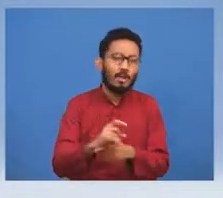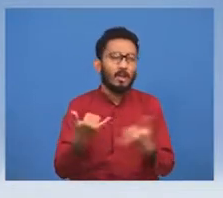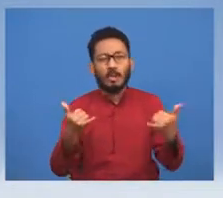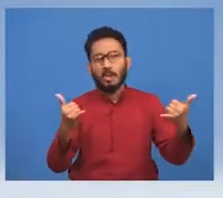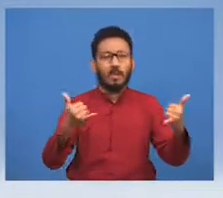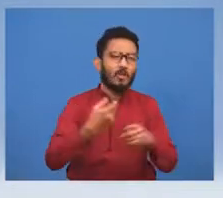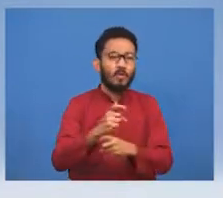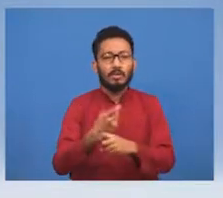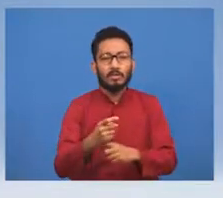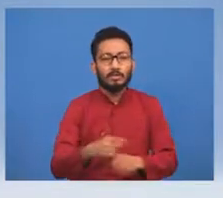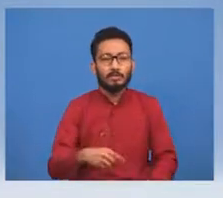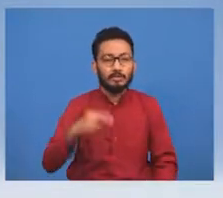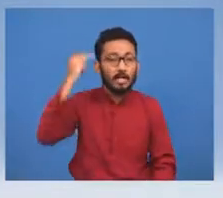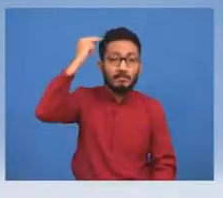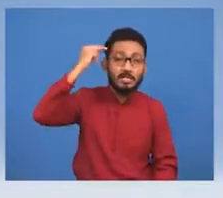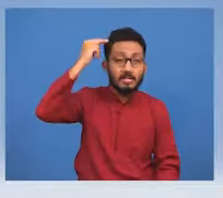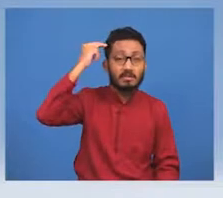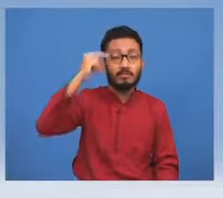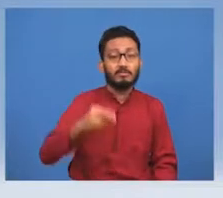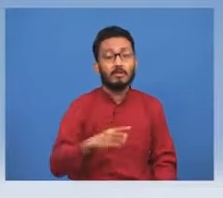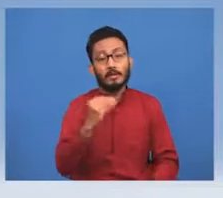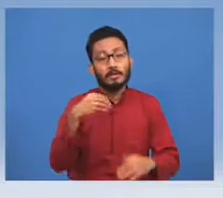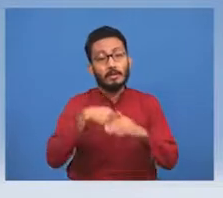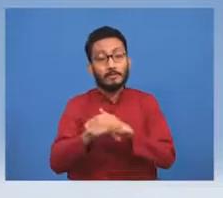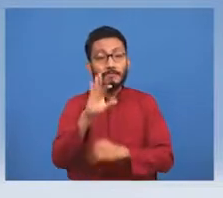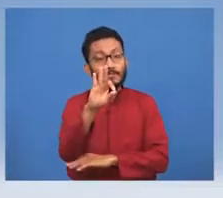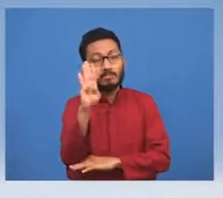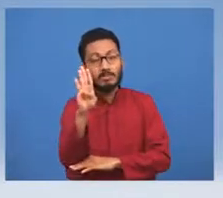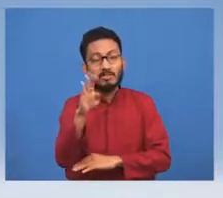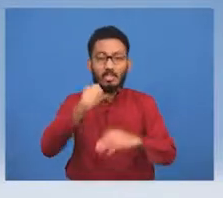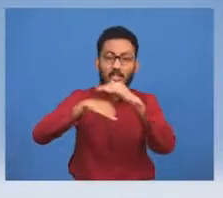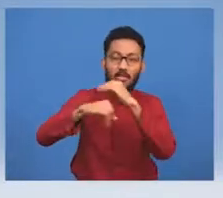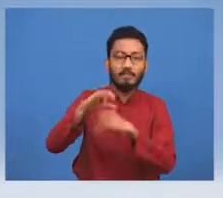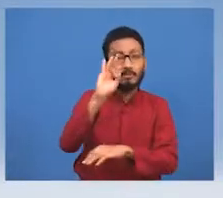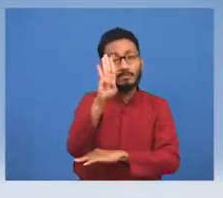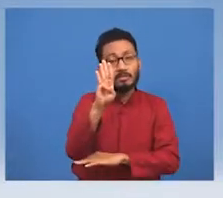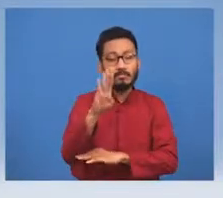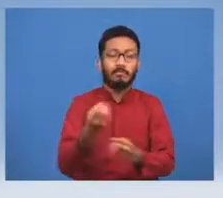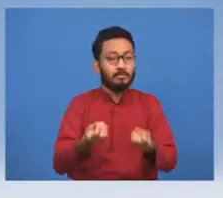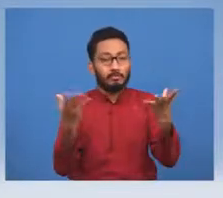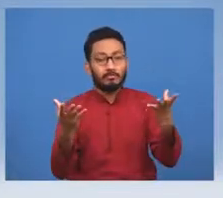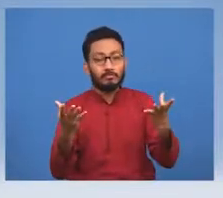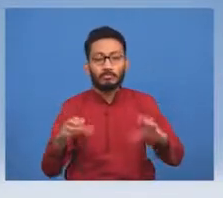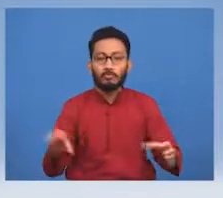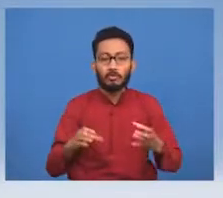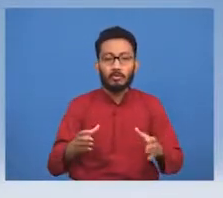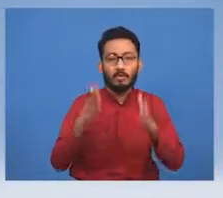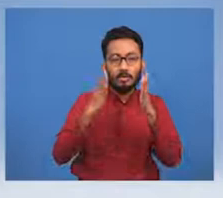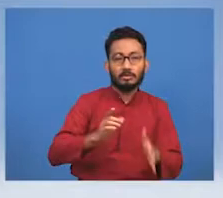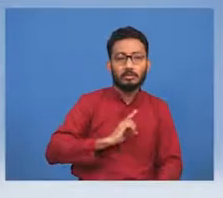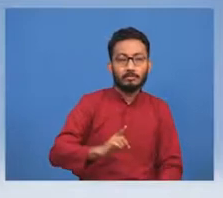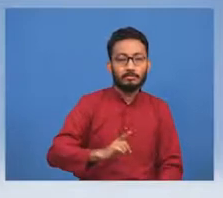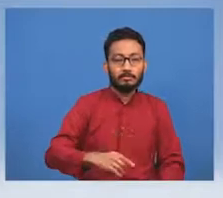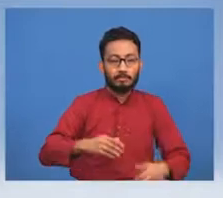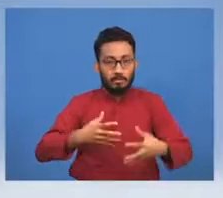ini menggunakan laman sosial Facebook yang memarakkan lagi kemarahan umat Islam di seluruh dunia kerana mereka